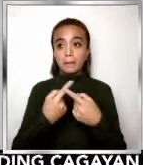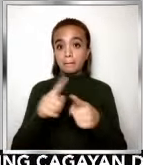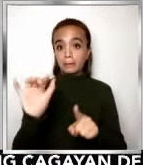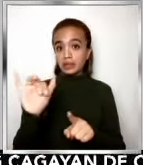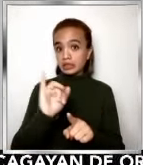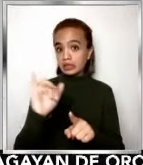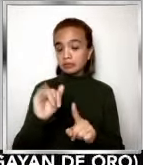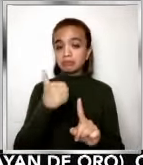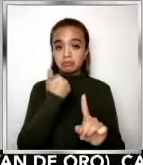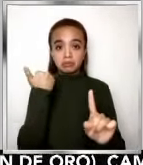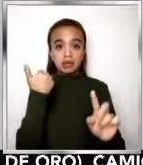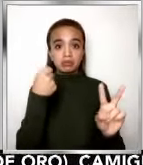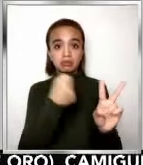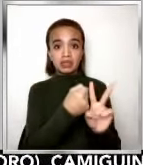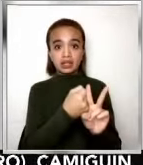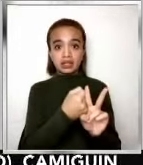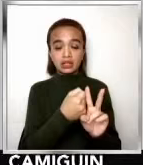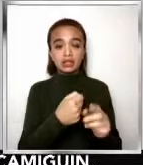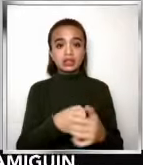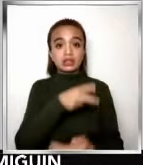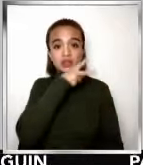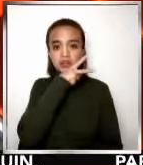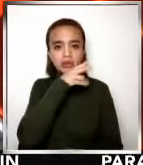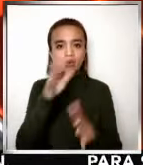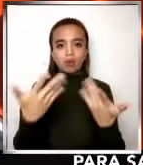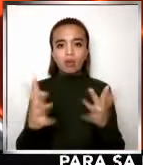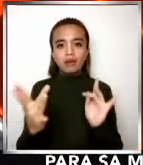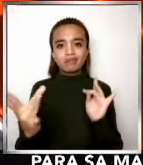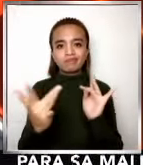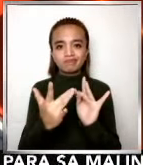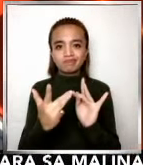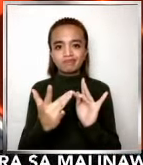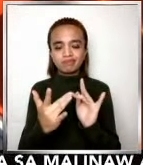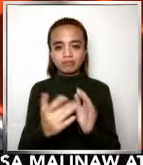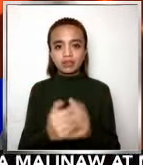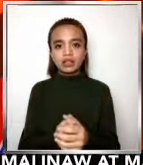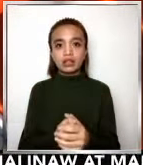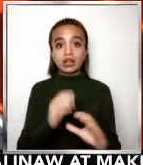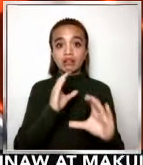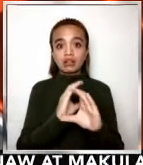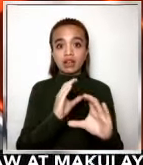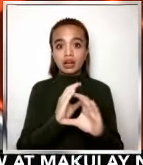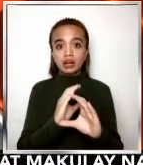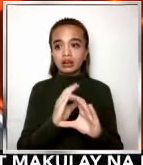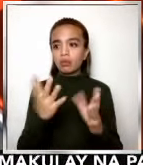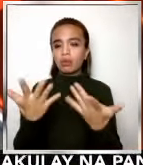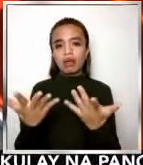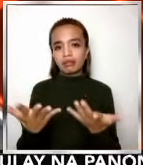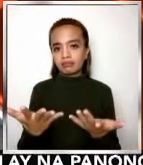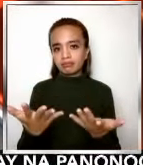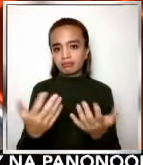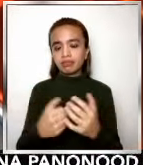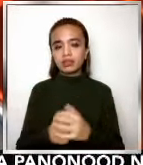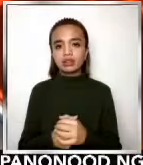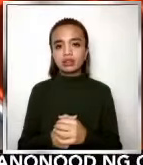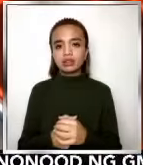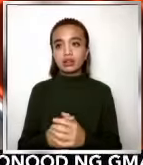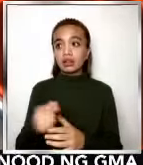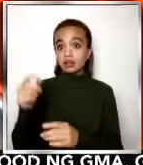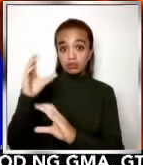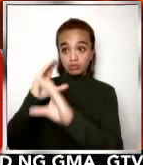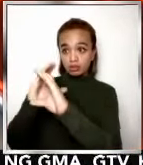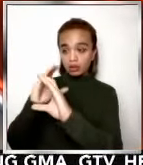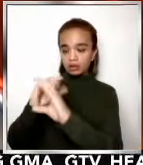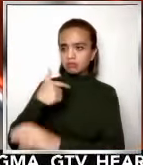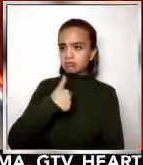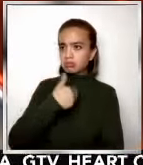nagparamdam ang sospek at natangay na ang kanyang kotse. Yung mga sasakyan na yun, sinanla niya po, hindi ko alam. Kasi ako rin po inahabol ng